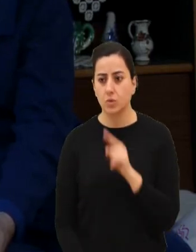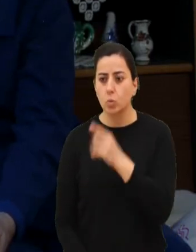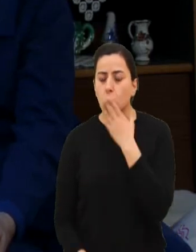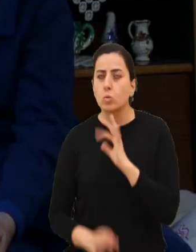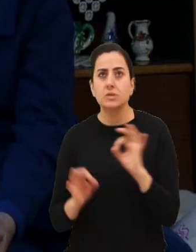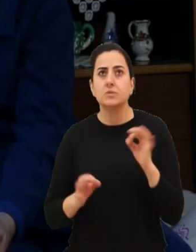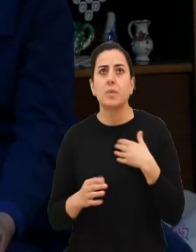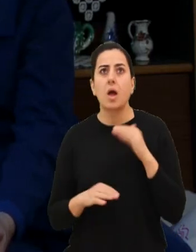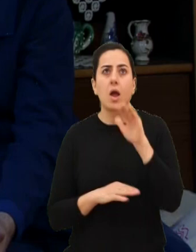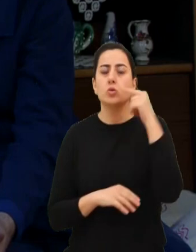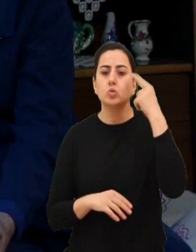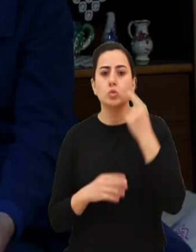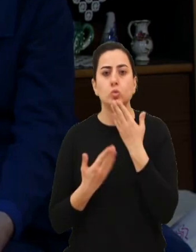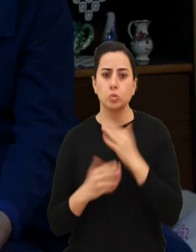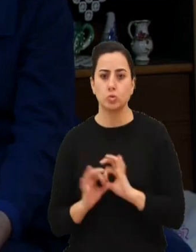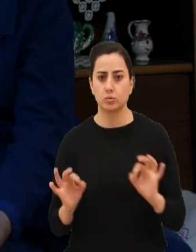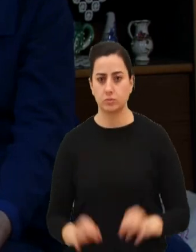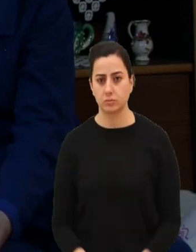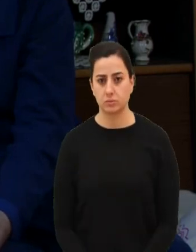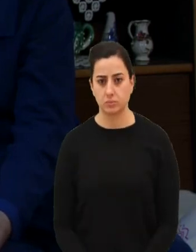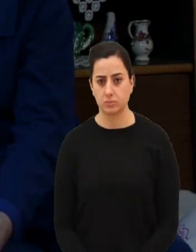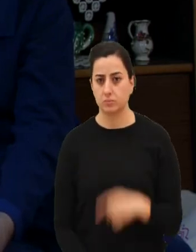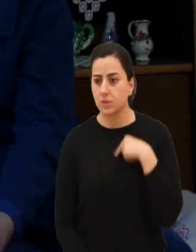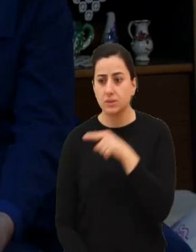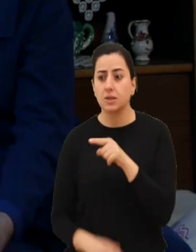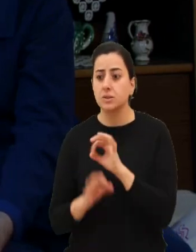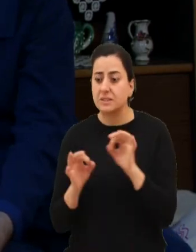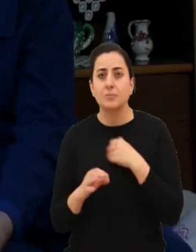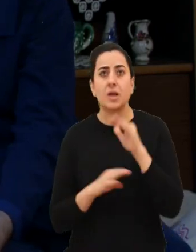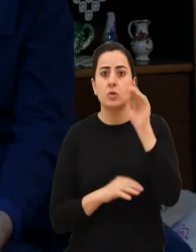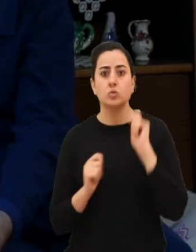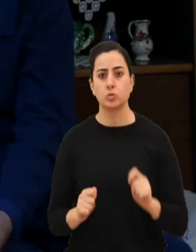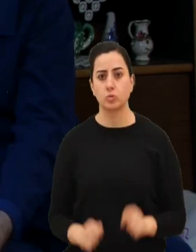sensiz bir hayat hiç düşünmedim, düşünemiyorum da. Ben sensiz yaşayamam.